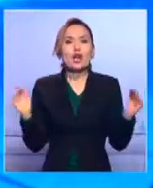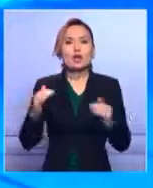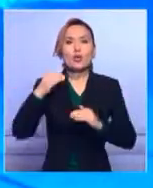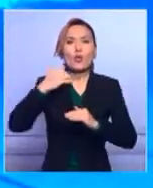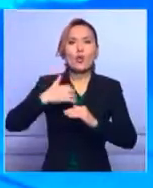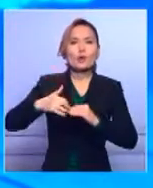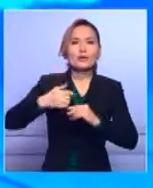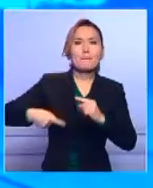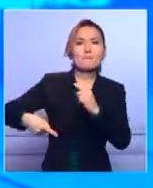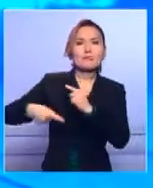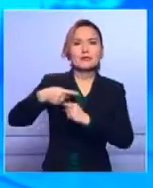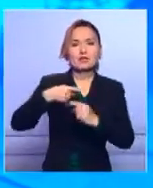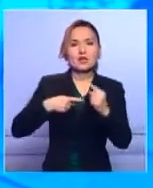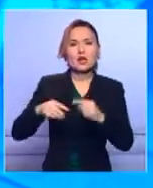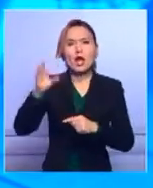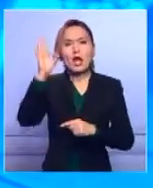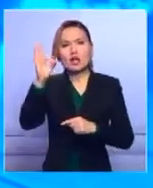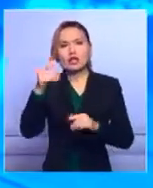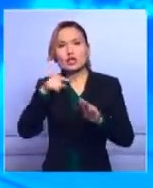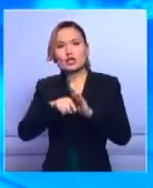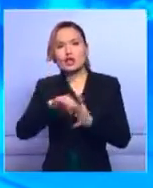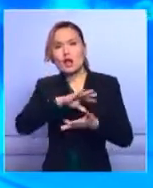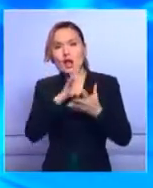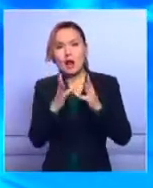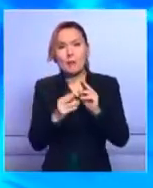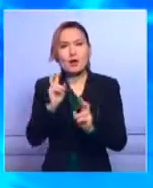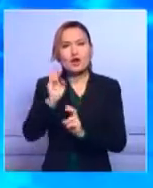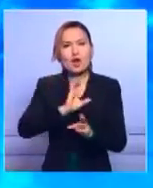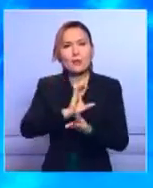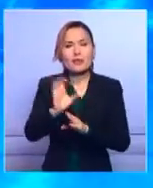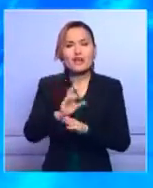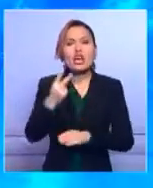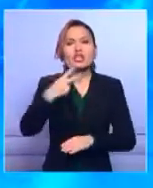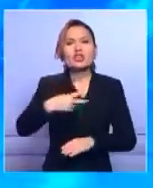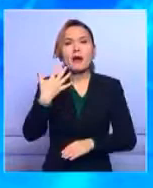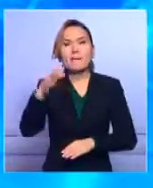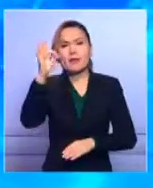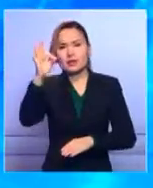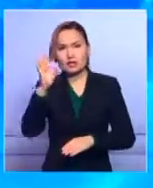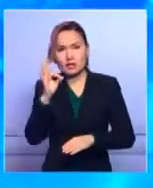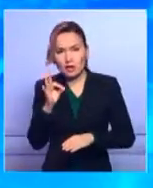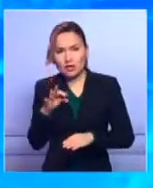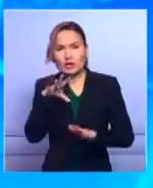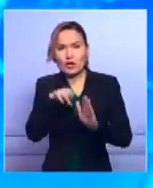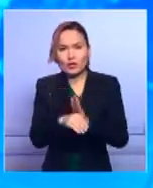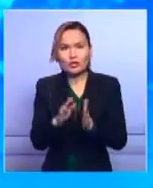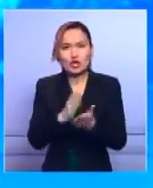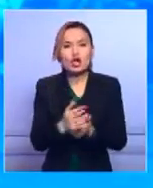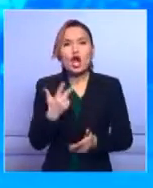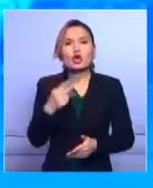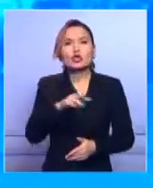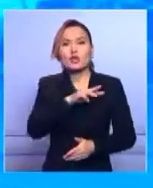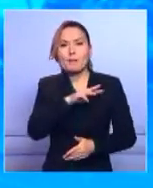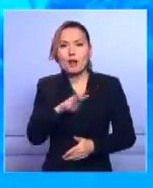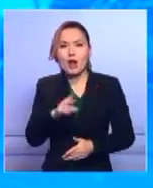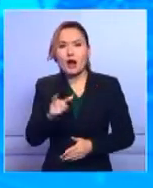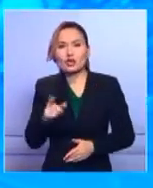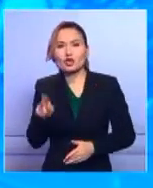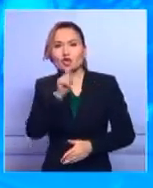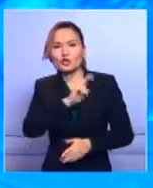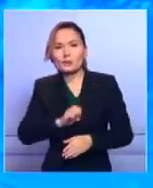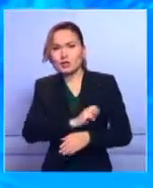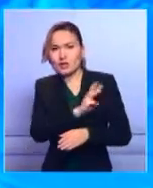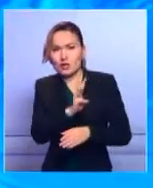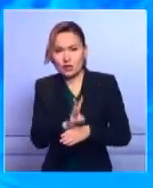Бүгінде шағын және орта бизнестің ішкі жалпы өнімдегі үлесі 25%-ға тең. Осы салада 3 миллионнан астам адам жұмыс істеп